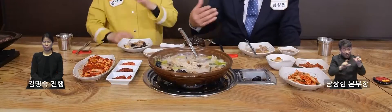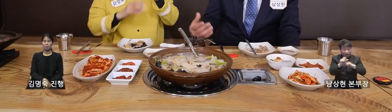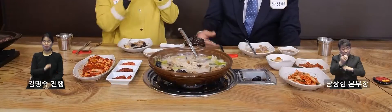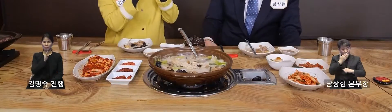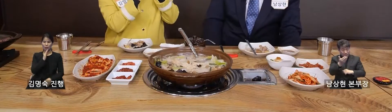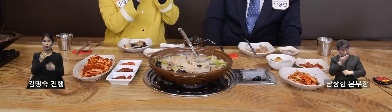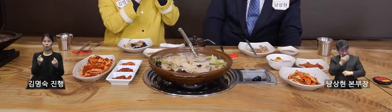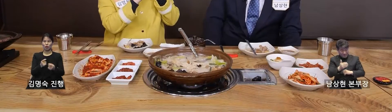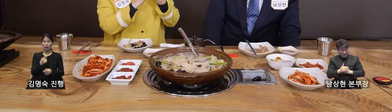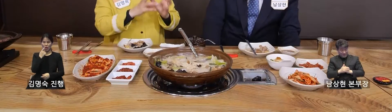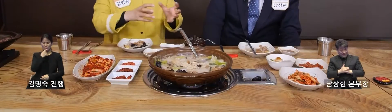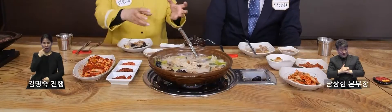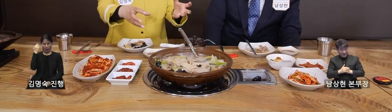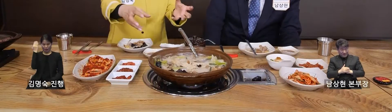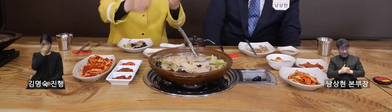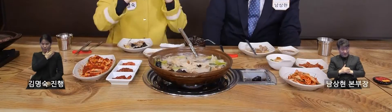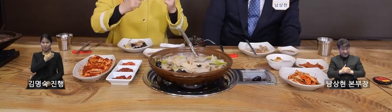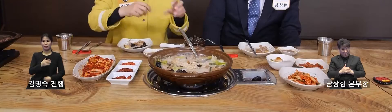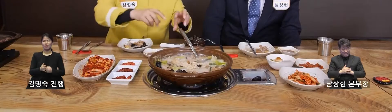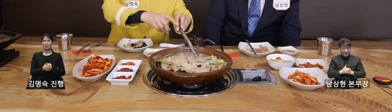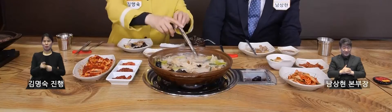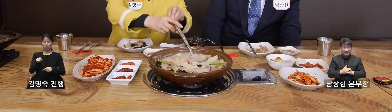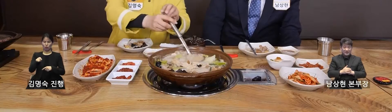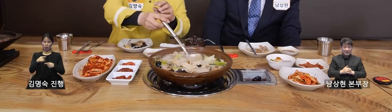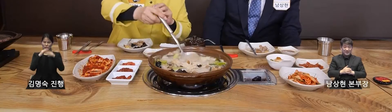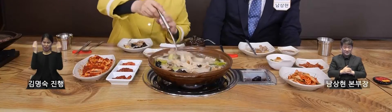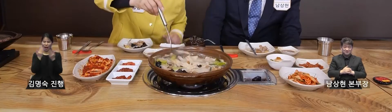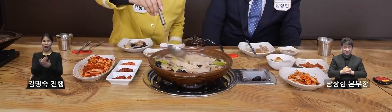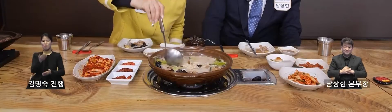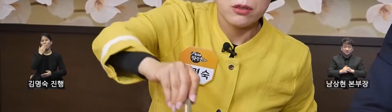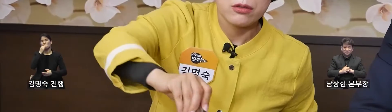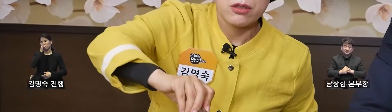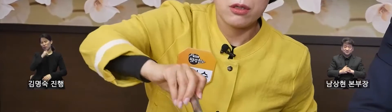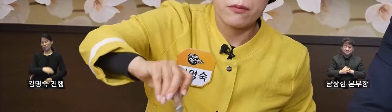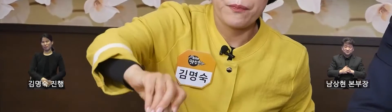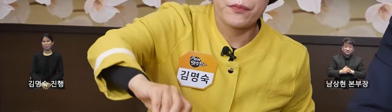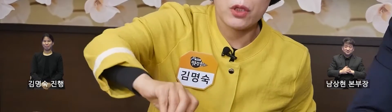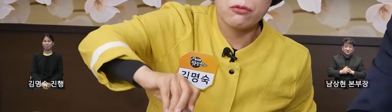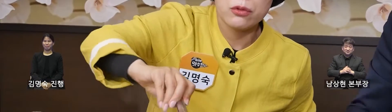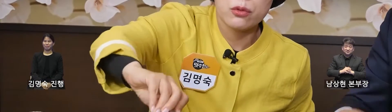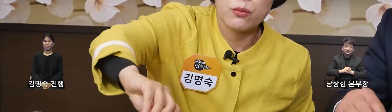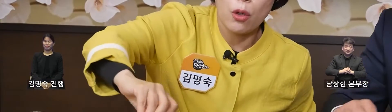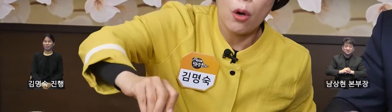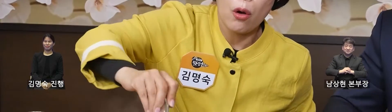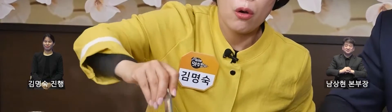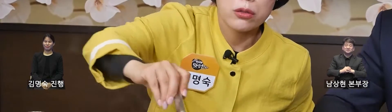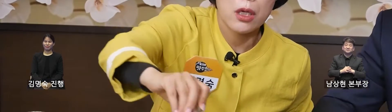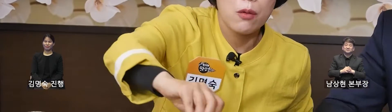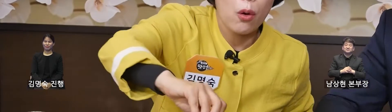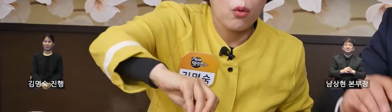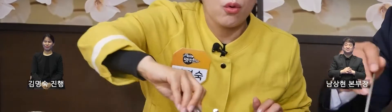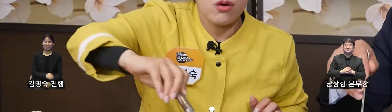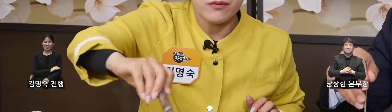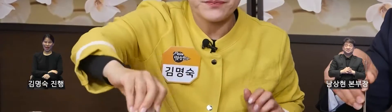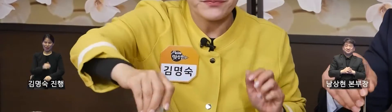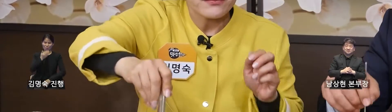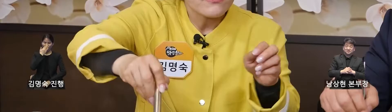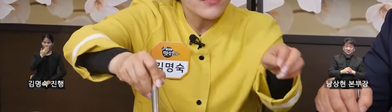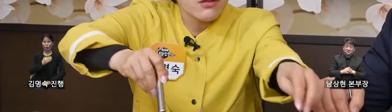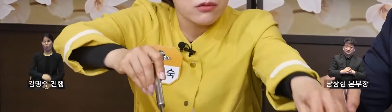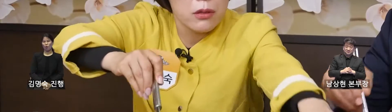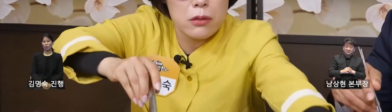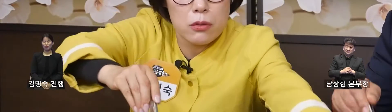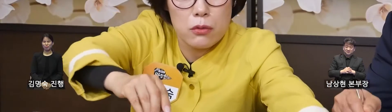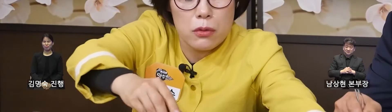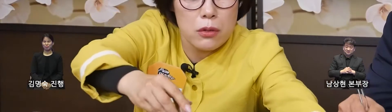그렇죠. 개운해지니까. 입안이 개운해지면 이거 다 먹을 수 있죠. 자, 우리 좀 더 잘 먹고